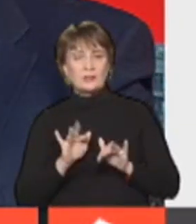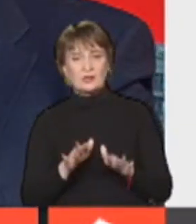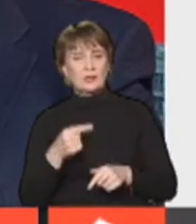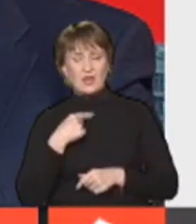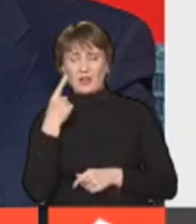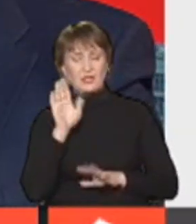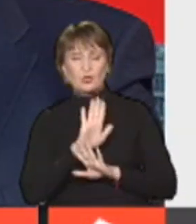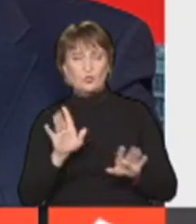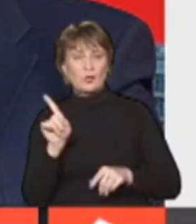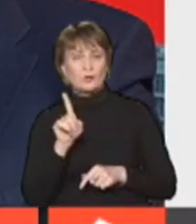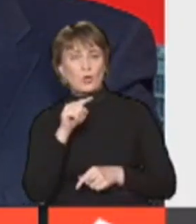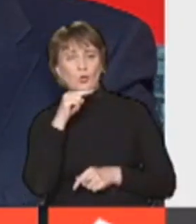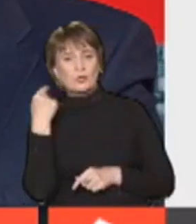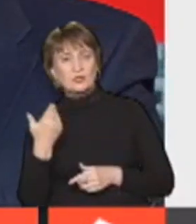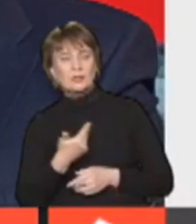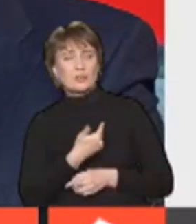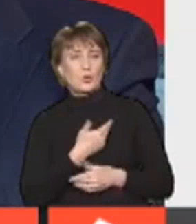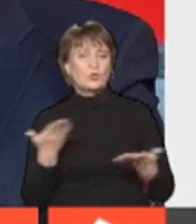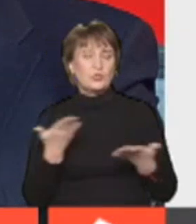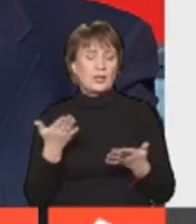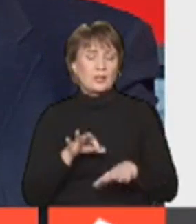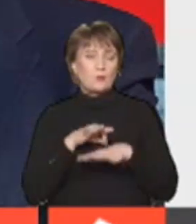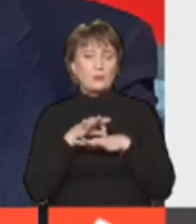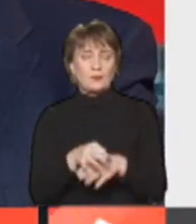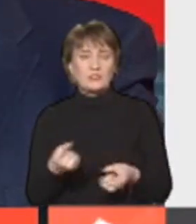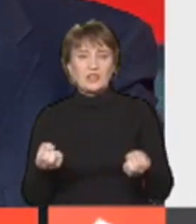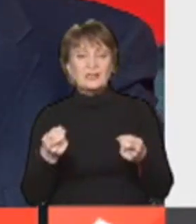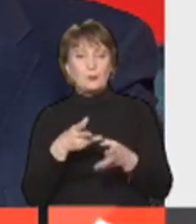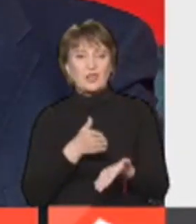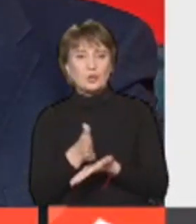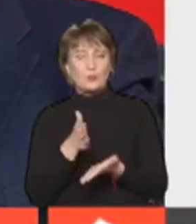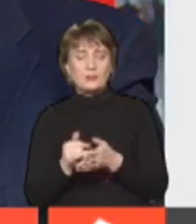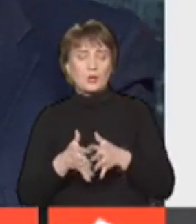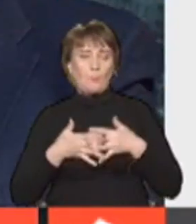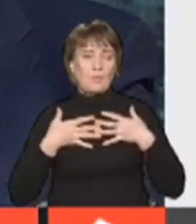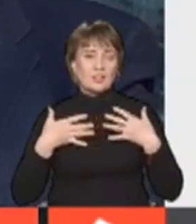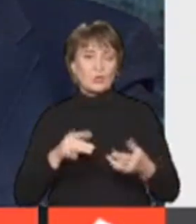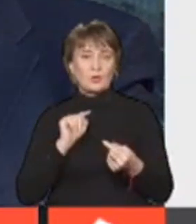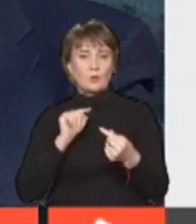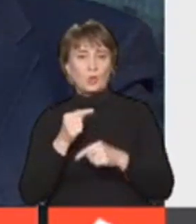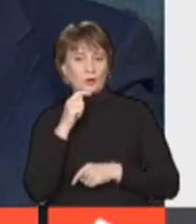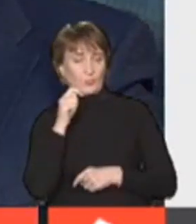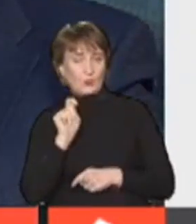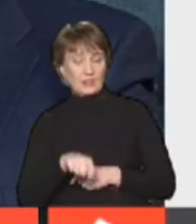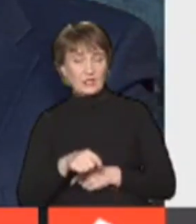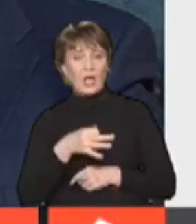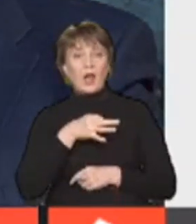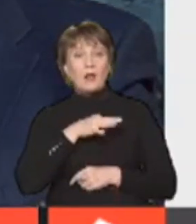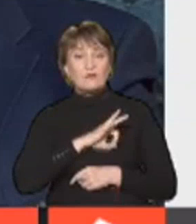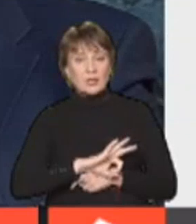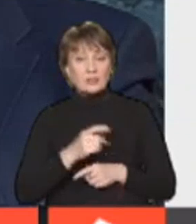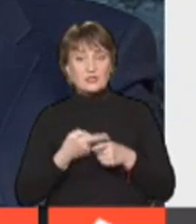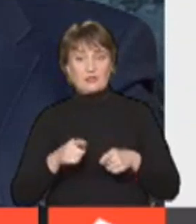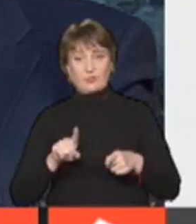там Росія вже хоче там провести якусь спецоперацію масштабну проти України, але використати це